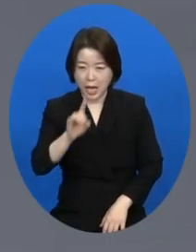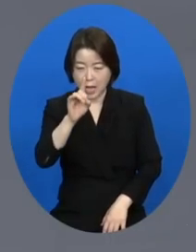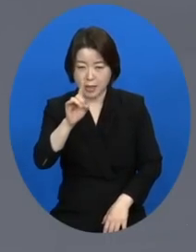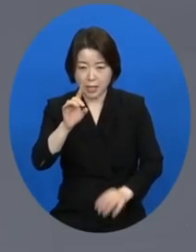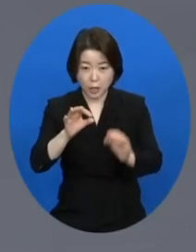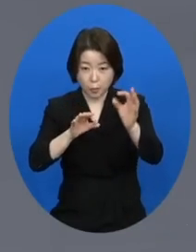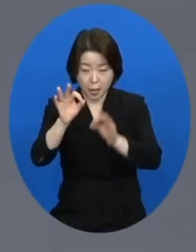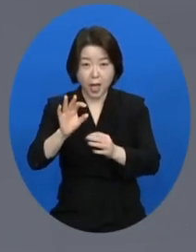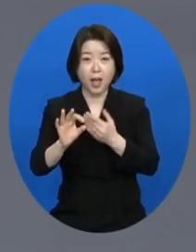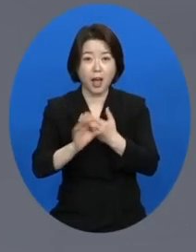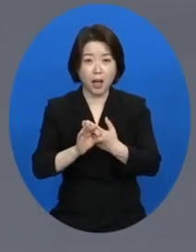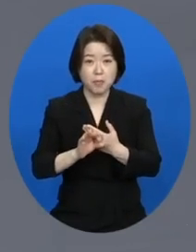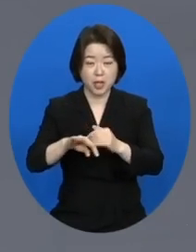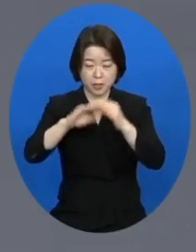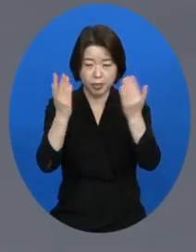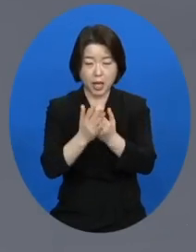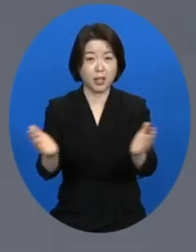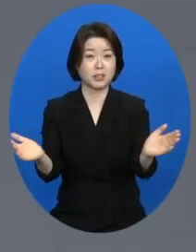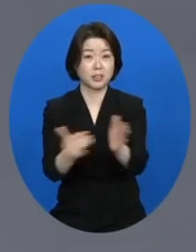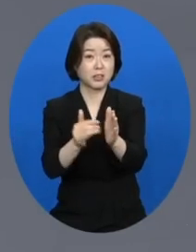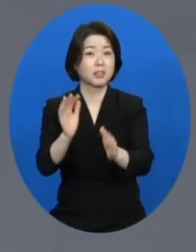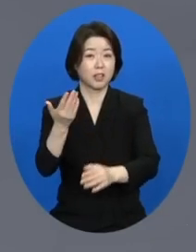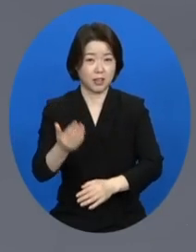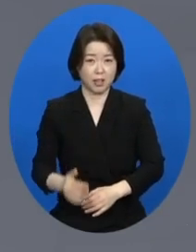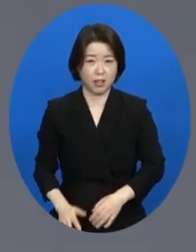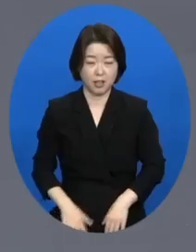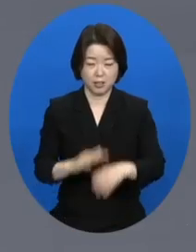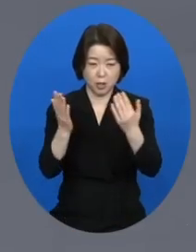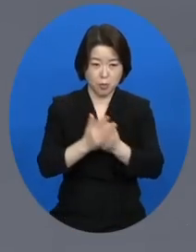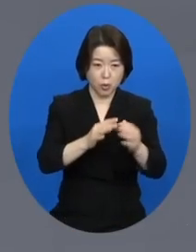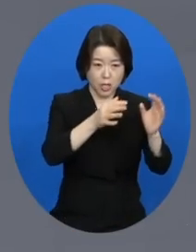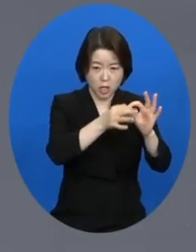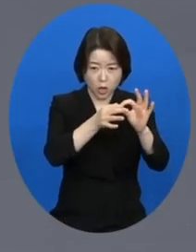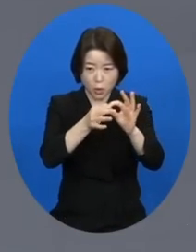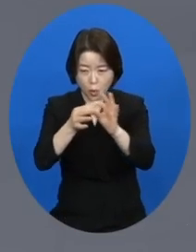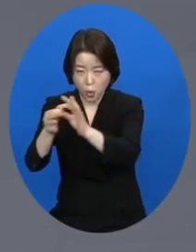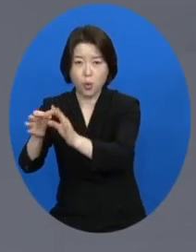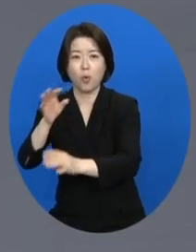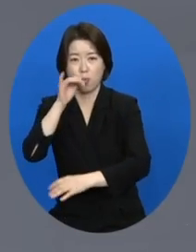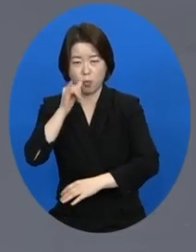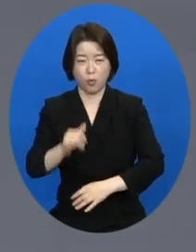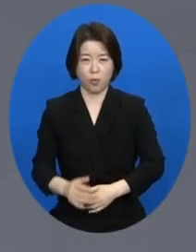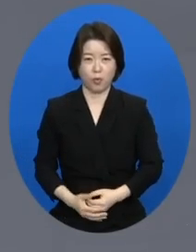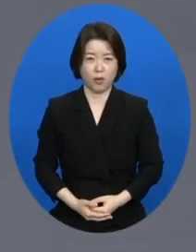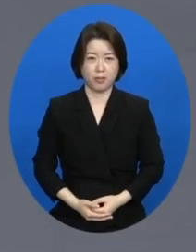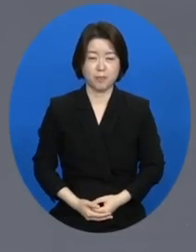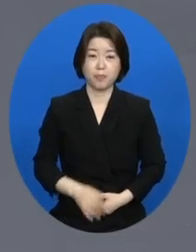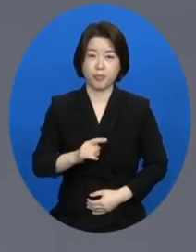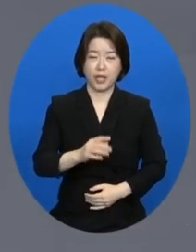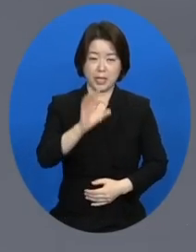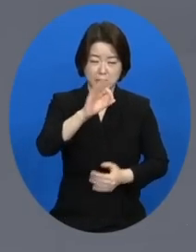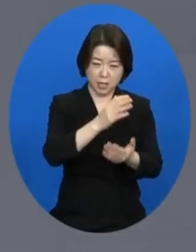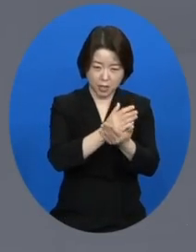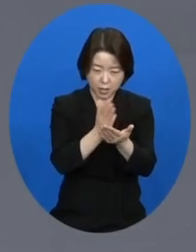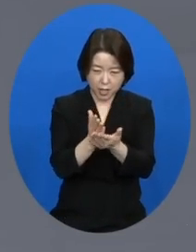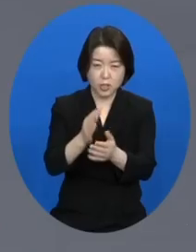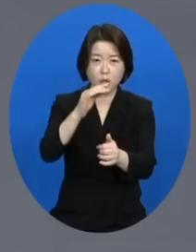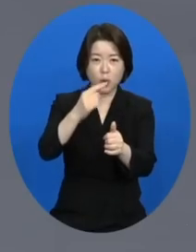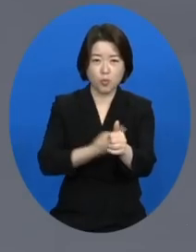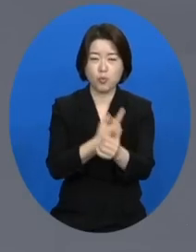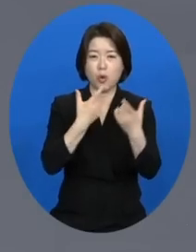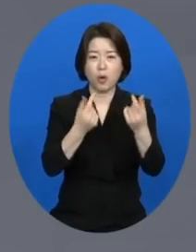만약에 미스가 나면 다 끊어지는 거거든요. 모든 것이 다 연결되어 있었어요. 이 열 가지 정도의 우연